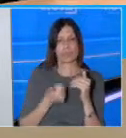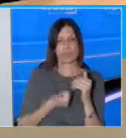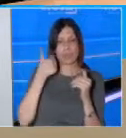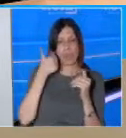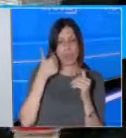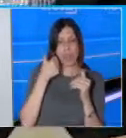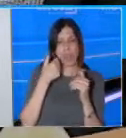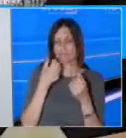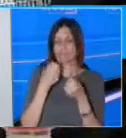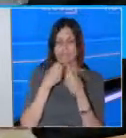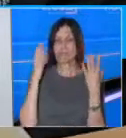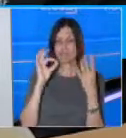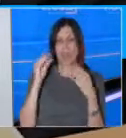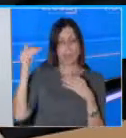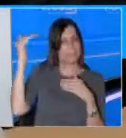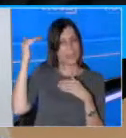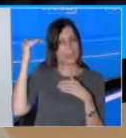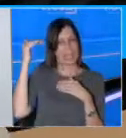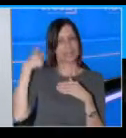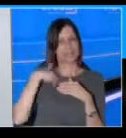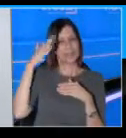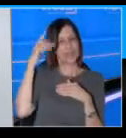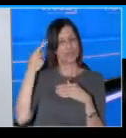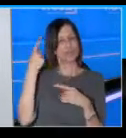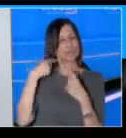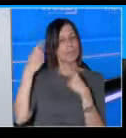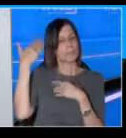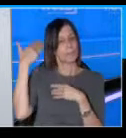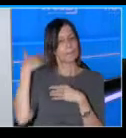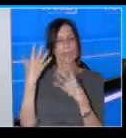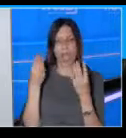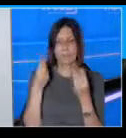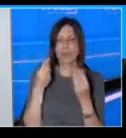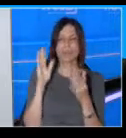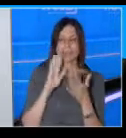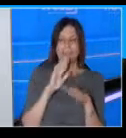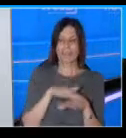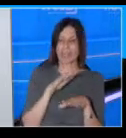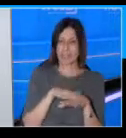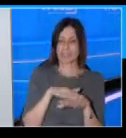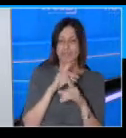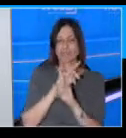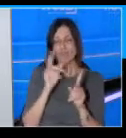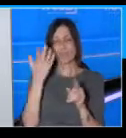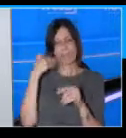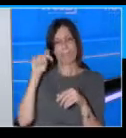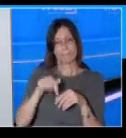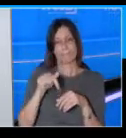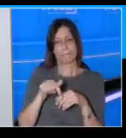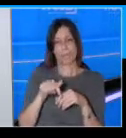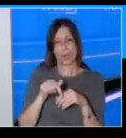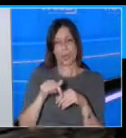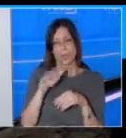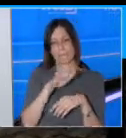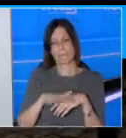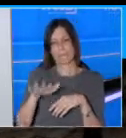מזהיר בעיניי של, של בני גנץ, שאני מכיר אותו שנים רבות בתפקידים שונים, וגם פה